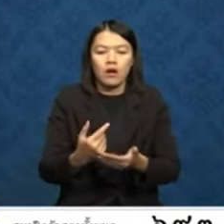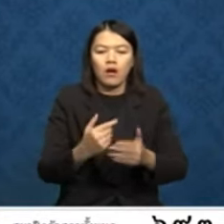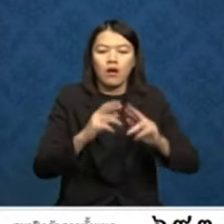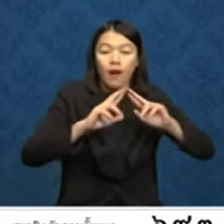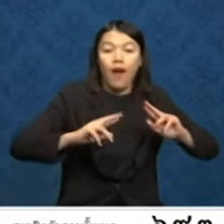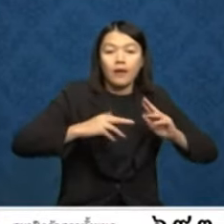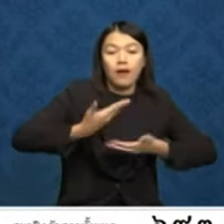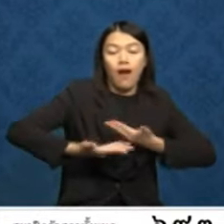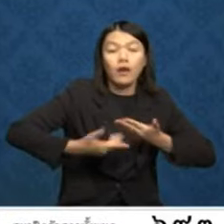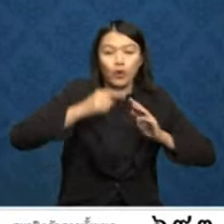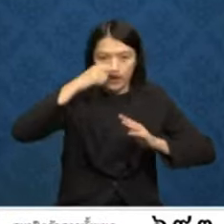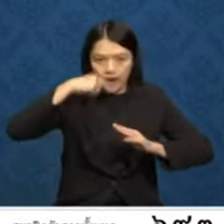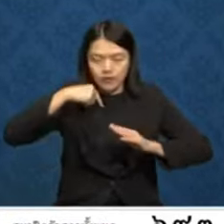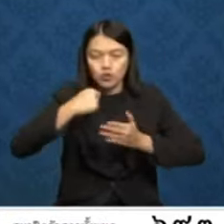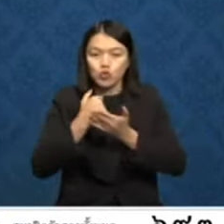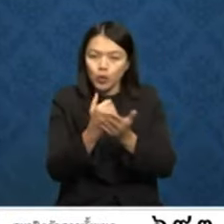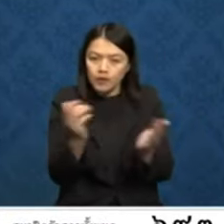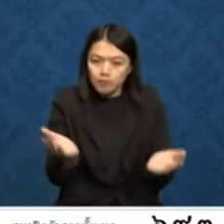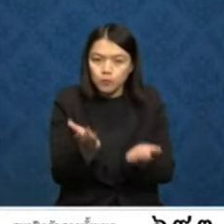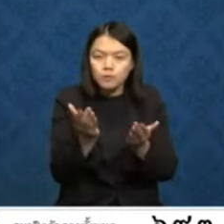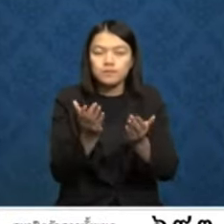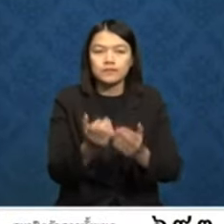ไทย